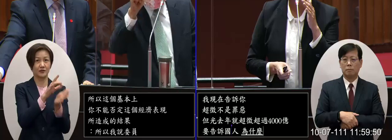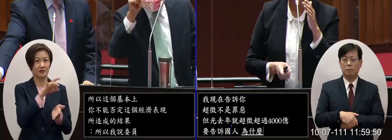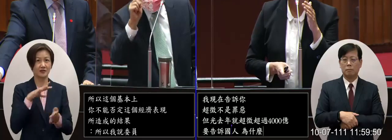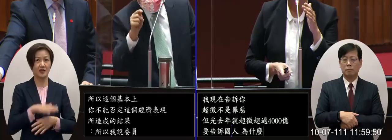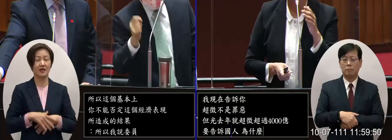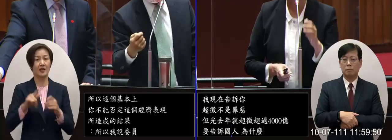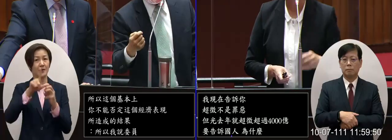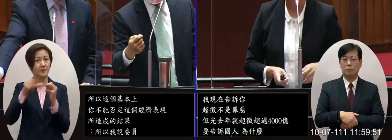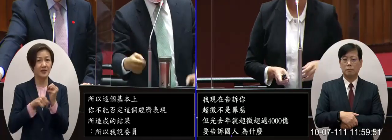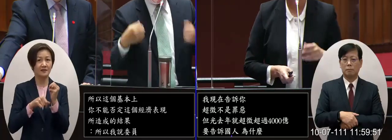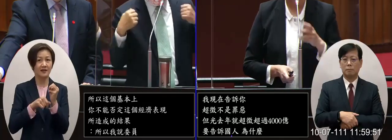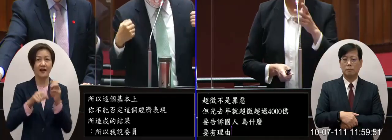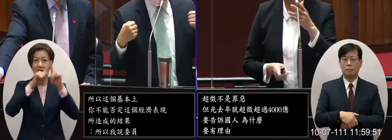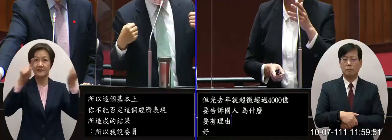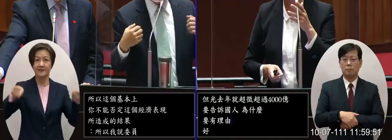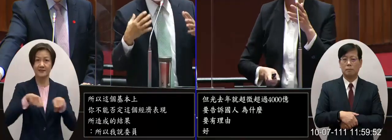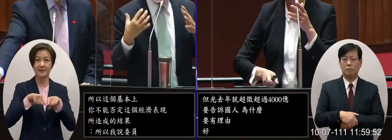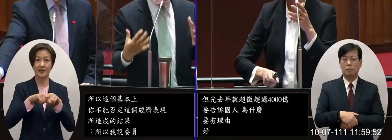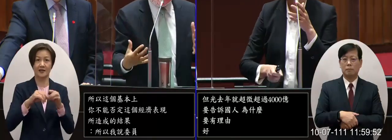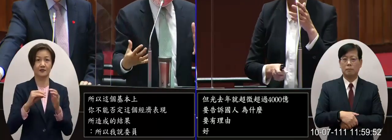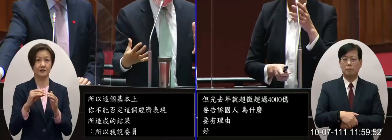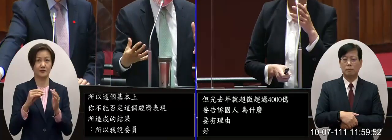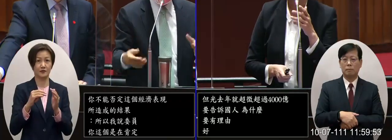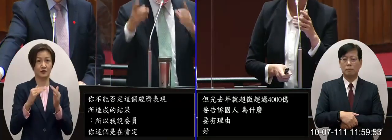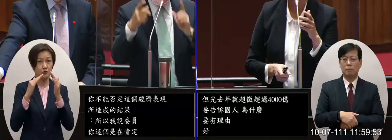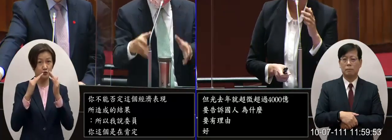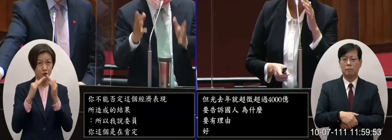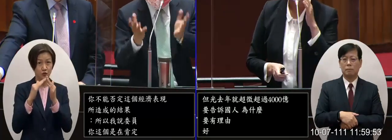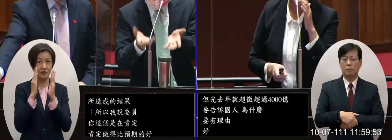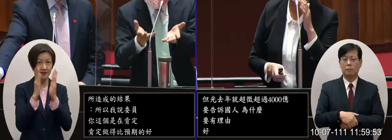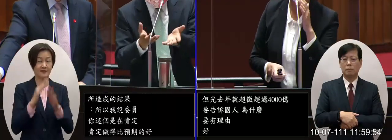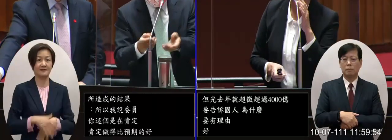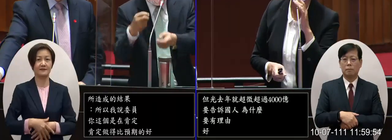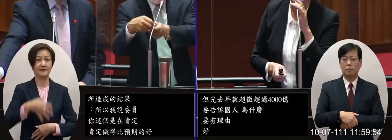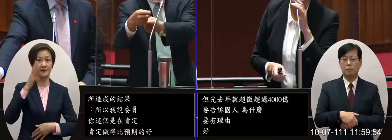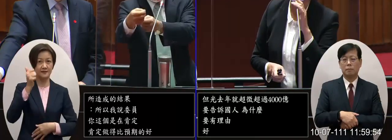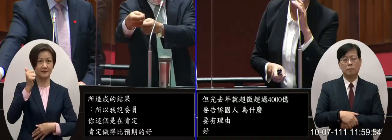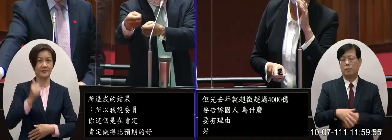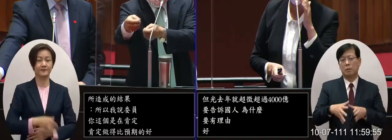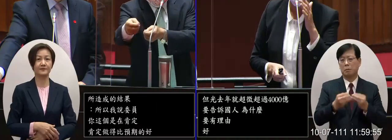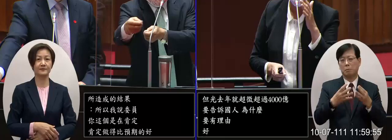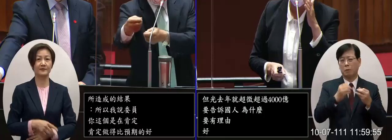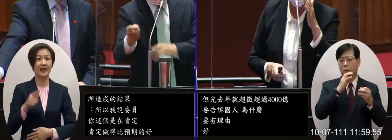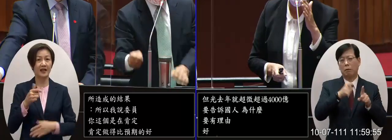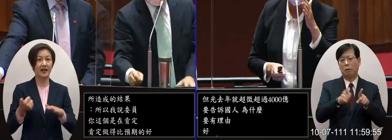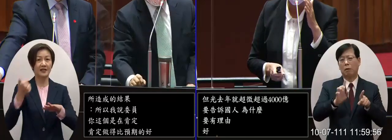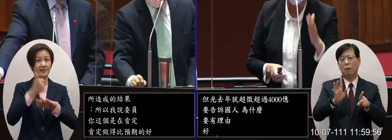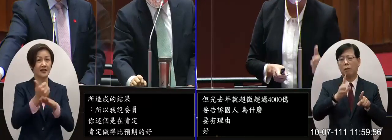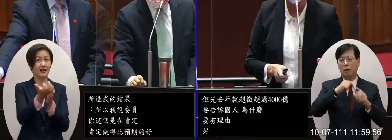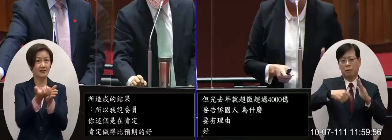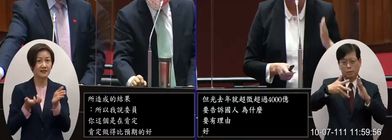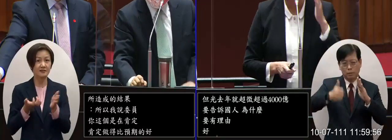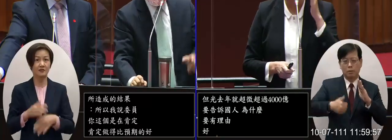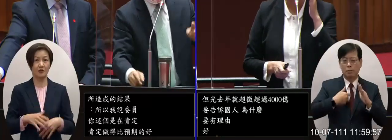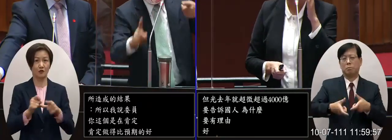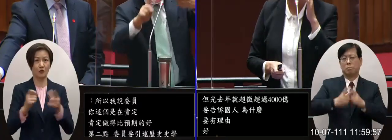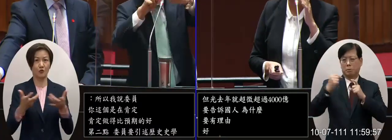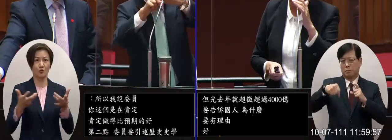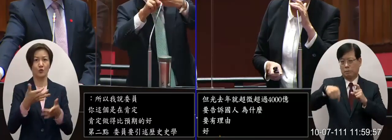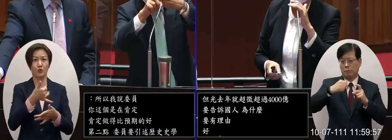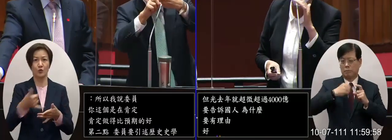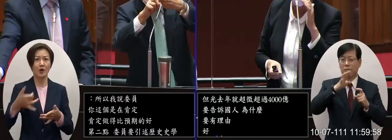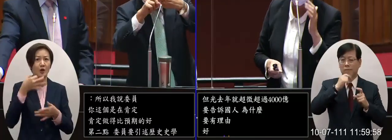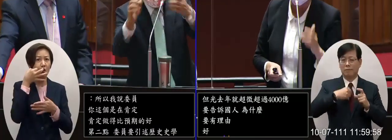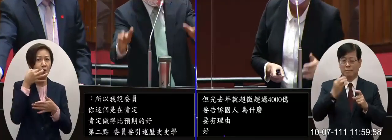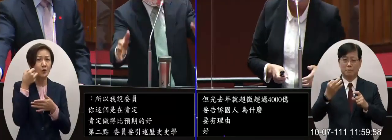朝张居正首辅等于宰相。他上面以前连公务员薪水都花不出来，他